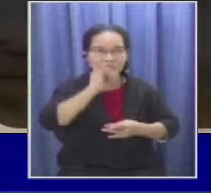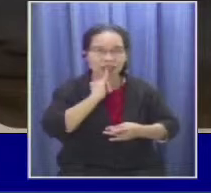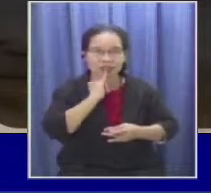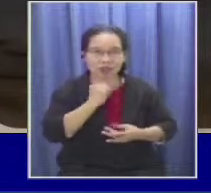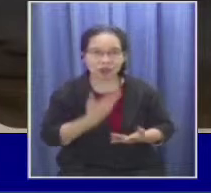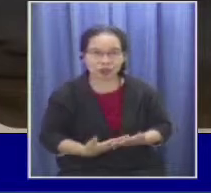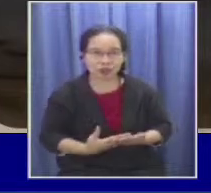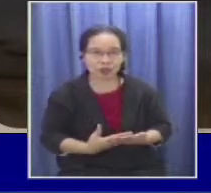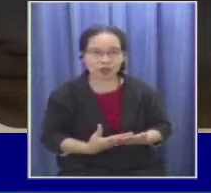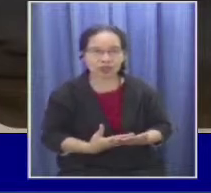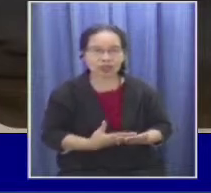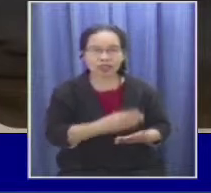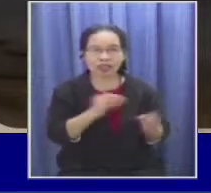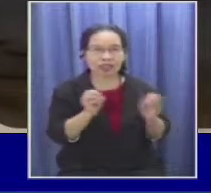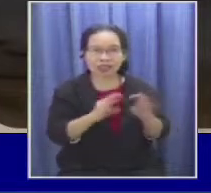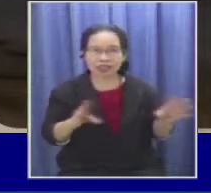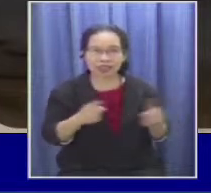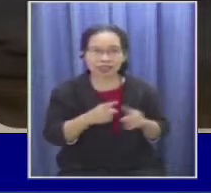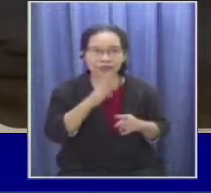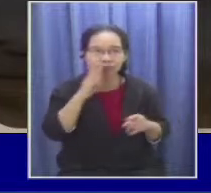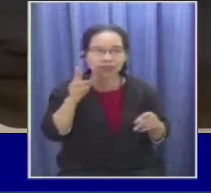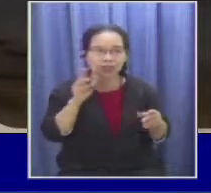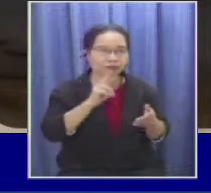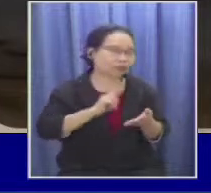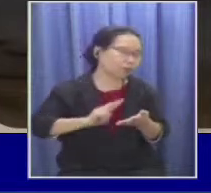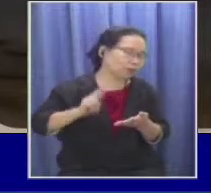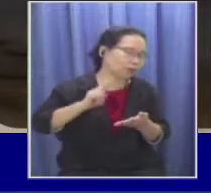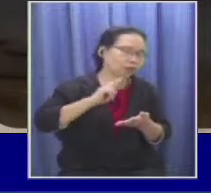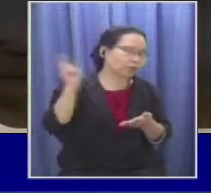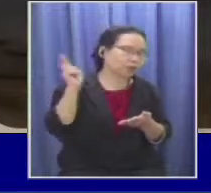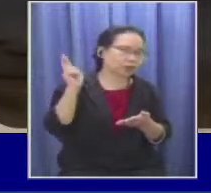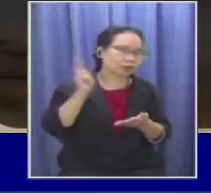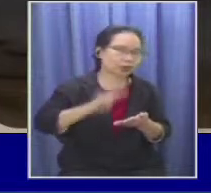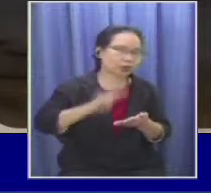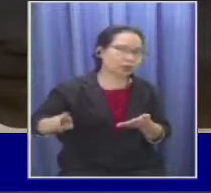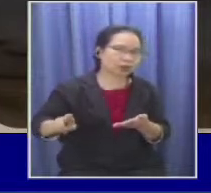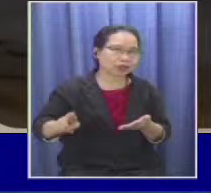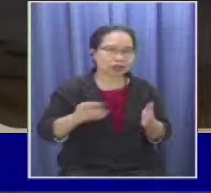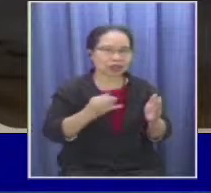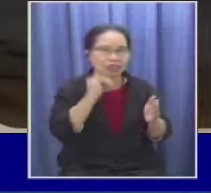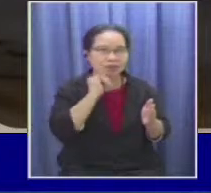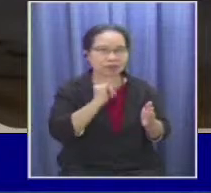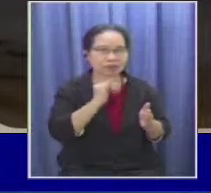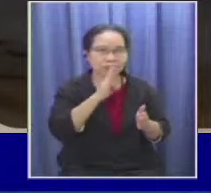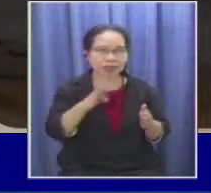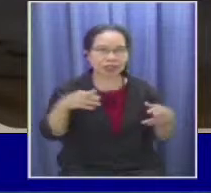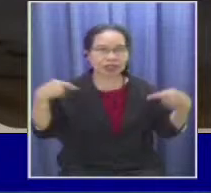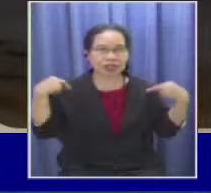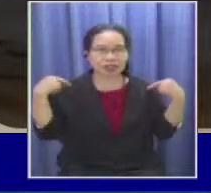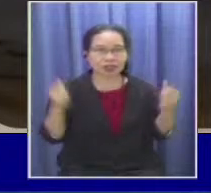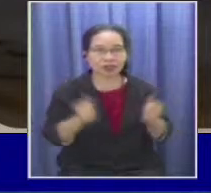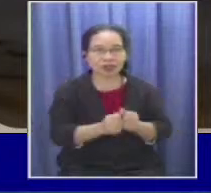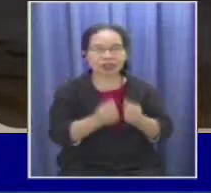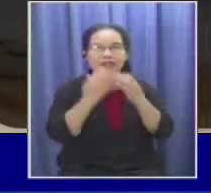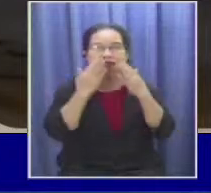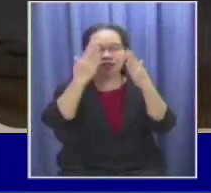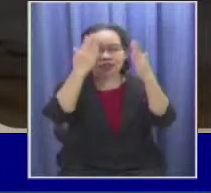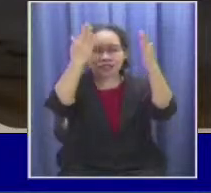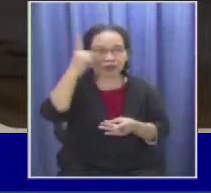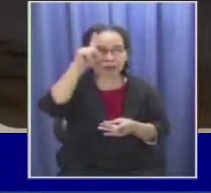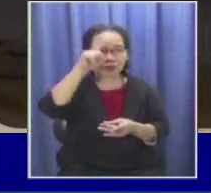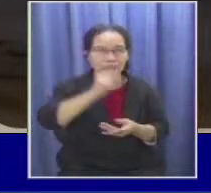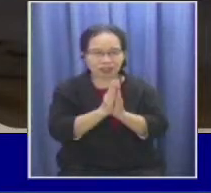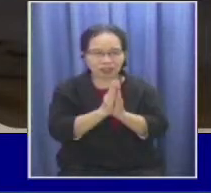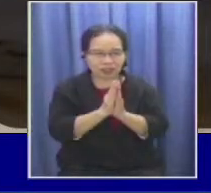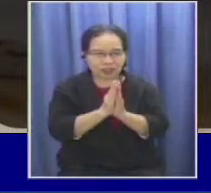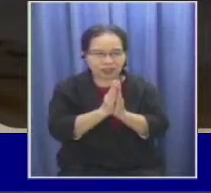Nyankopon abode nyina ye na se ye de asedagye a ene ensese ye twiri bribiara